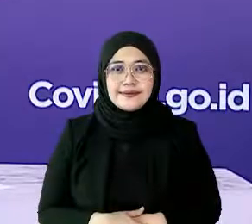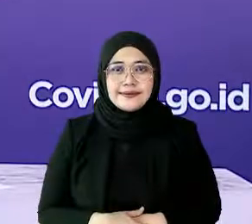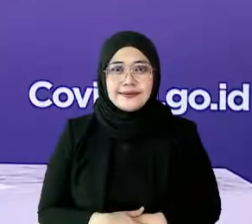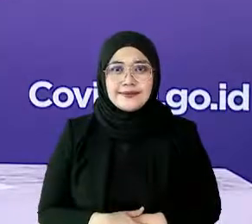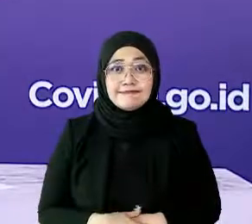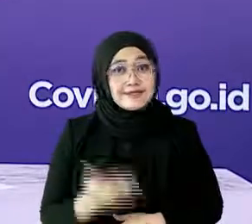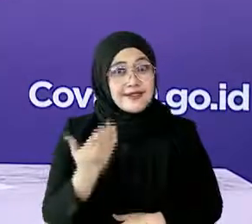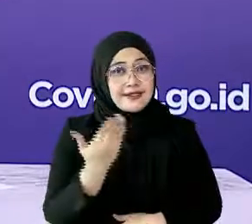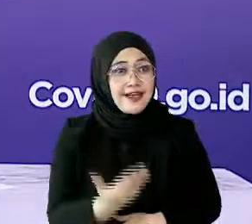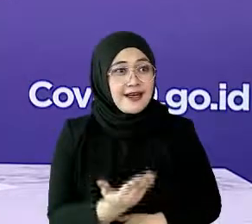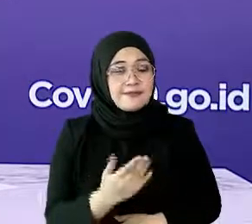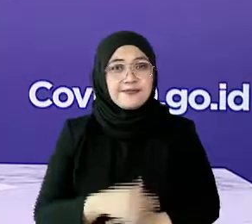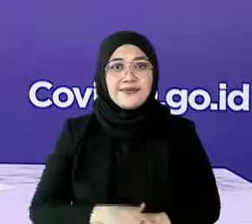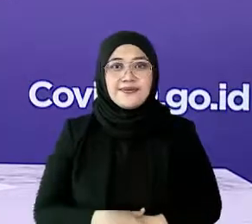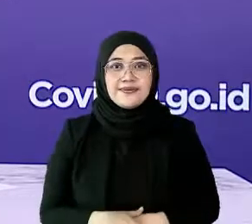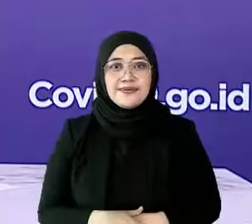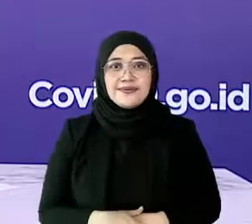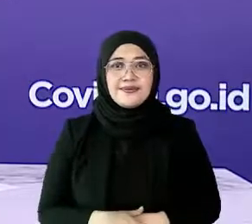silakan